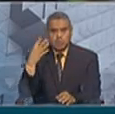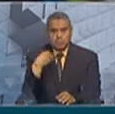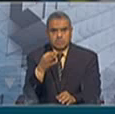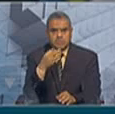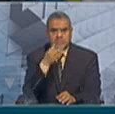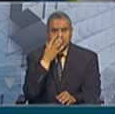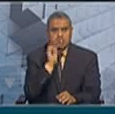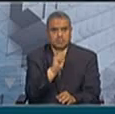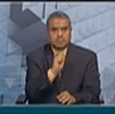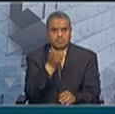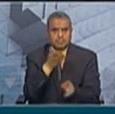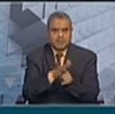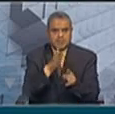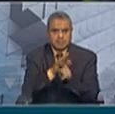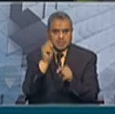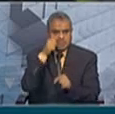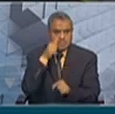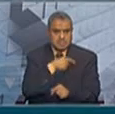4,634 شخصا.